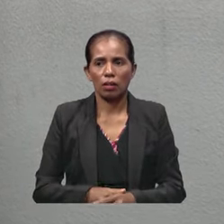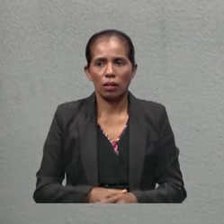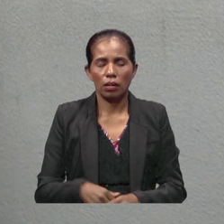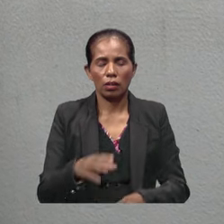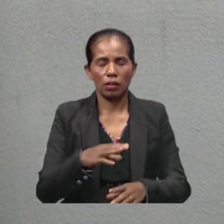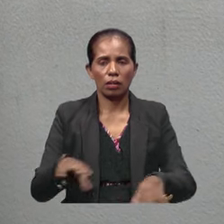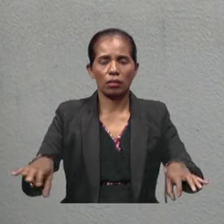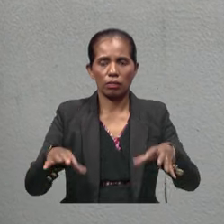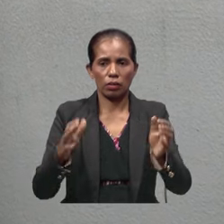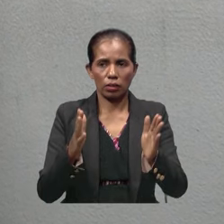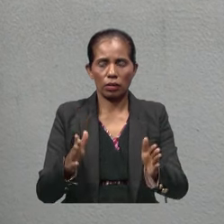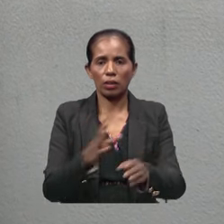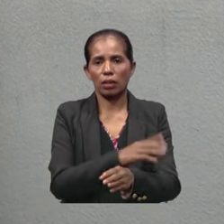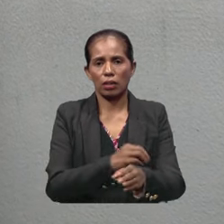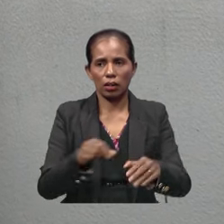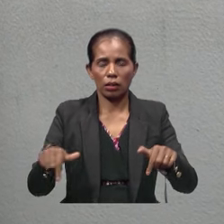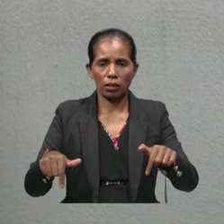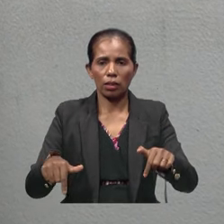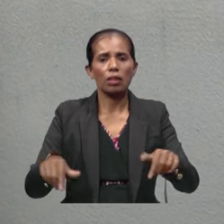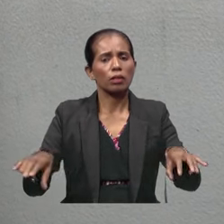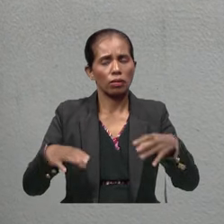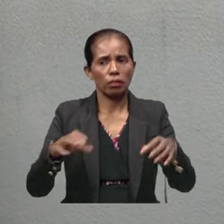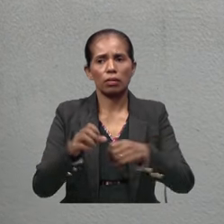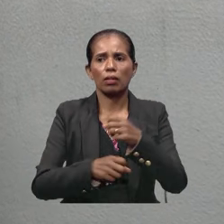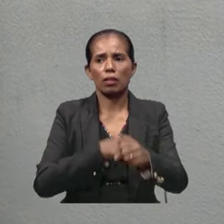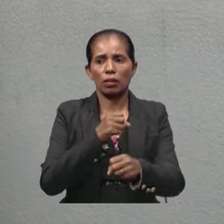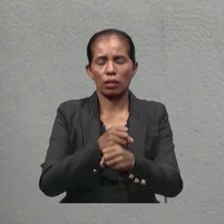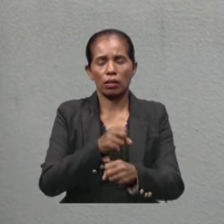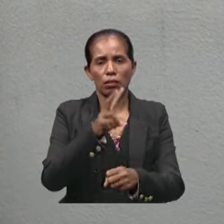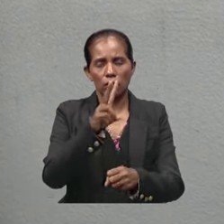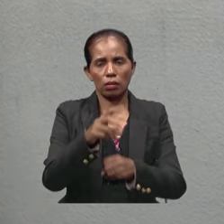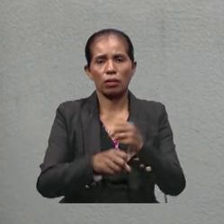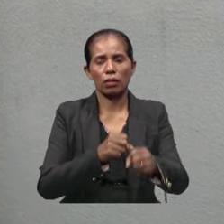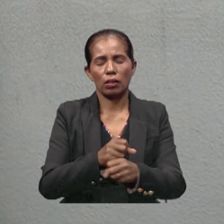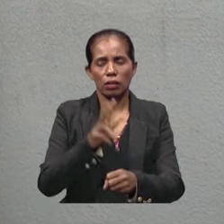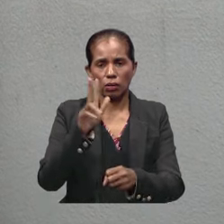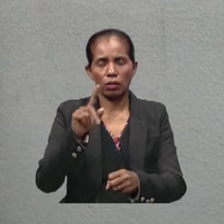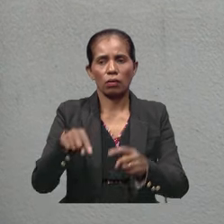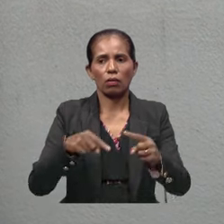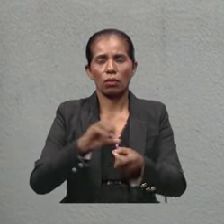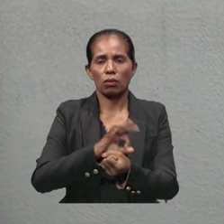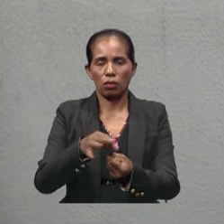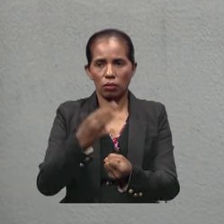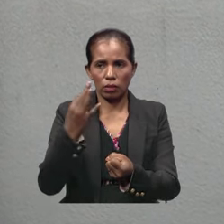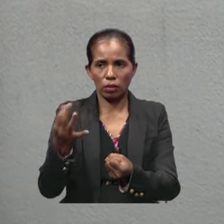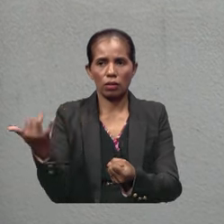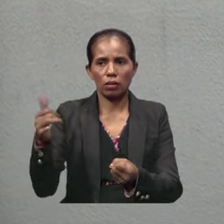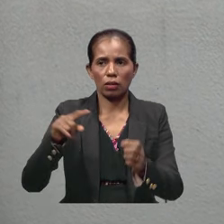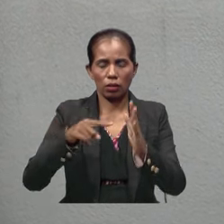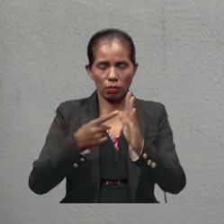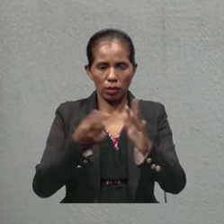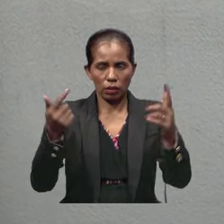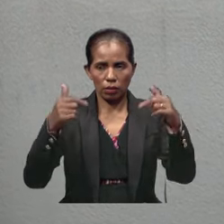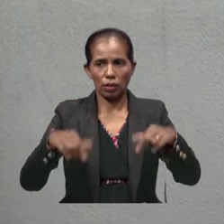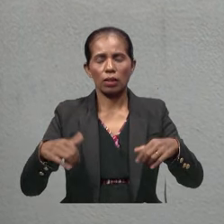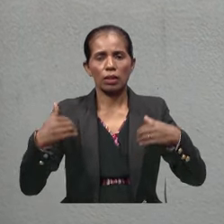saya nabe ya, ne, tiada mayoria servisu tinan ruat atau tinan tolo. Bahir covid tahu, siapa bahau mai. Entah siapa